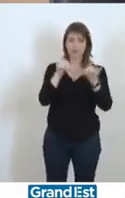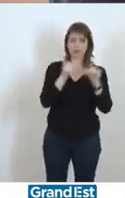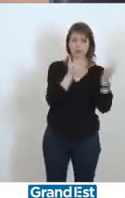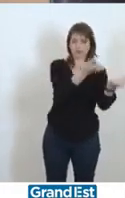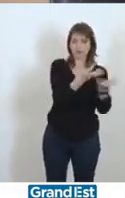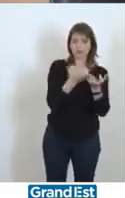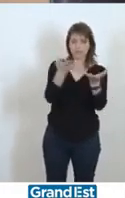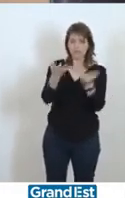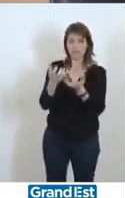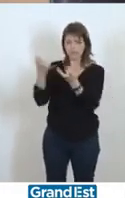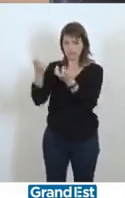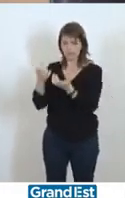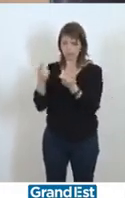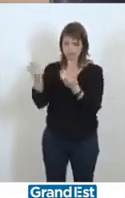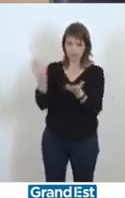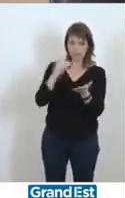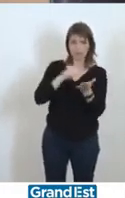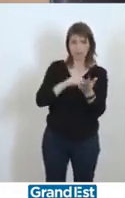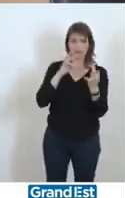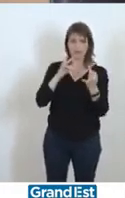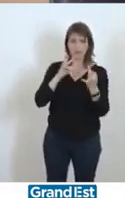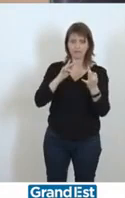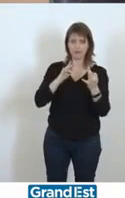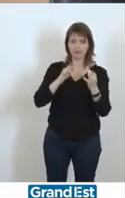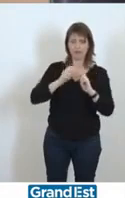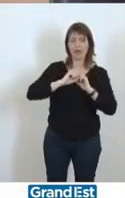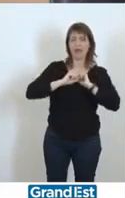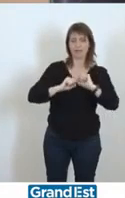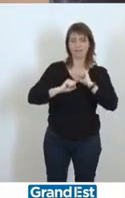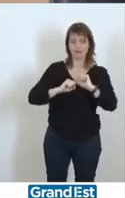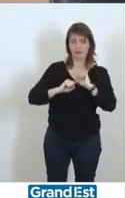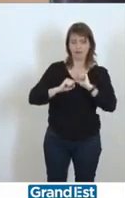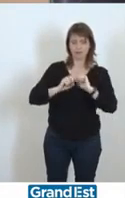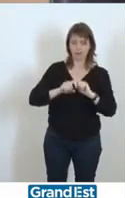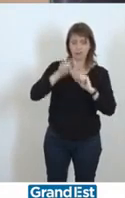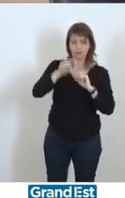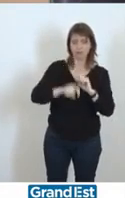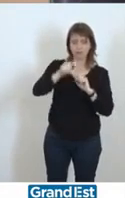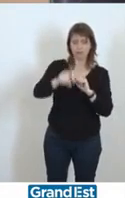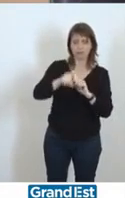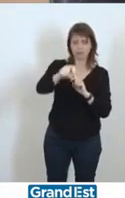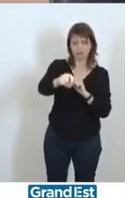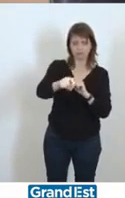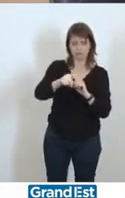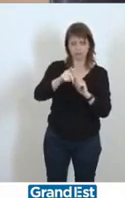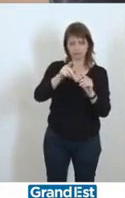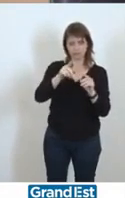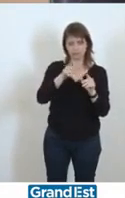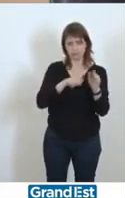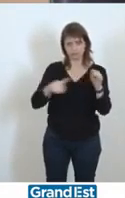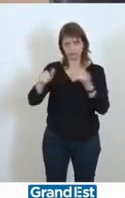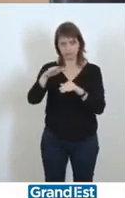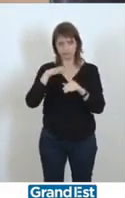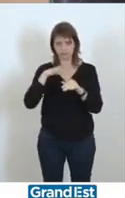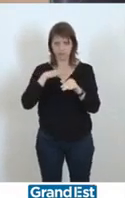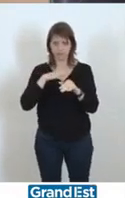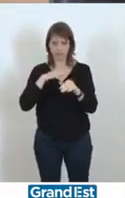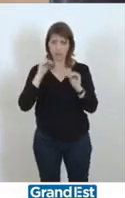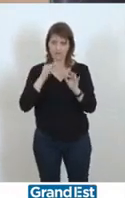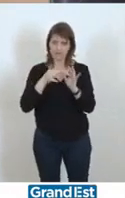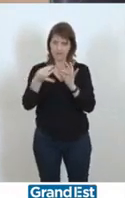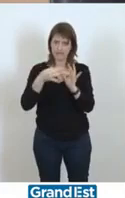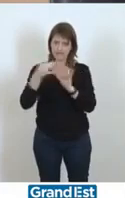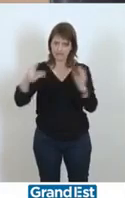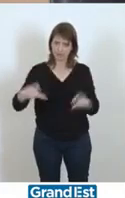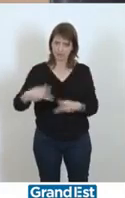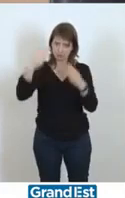parlez d'accélération des dessertes, terme vague et générique, car il est immédiatement suivi d'une annonce de suspension de certaines dessertes de